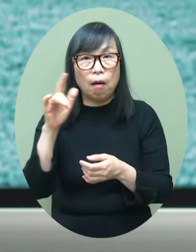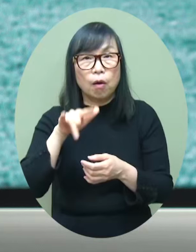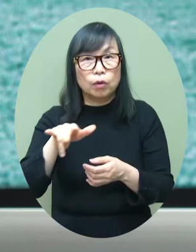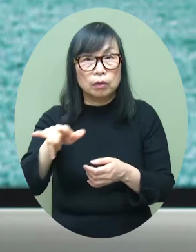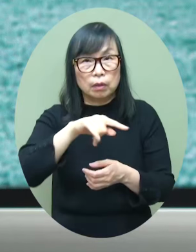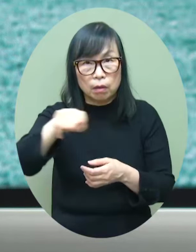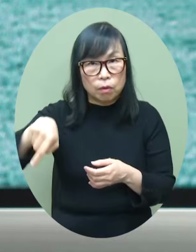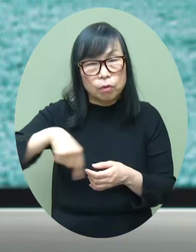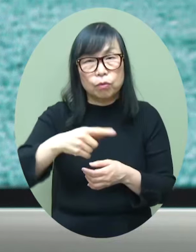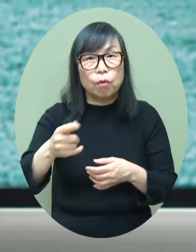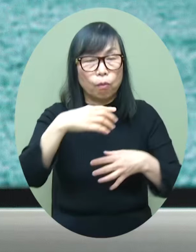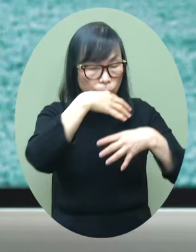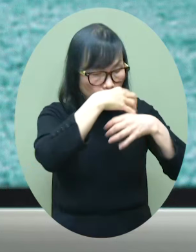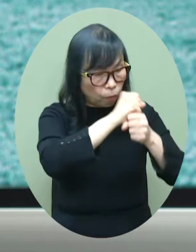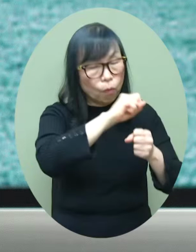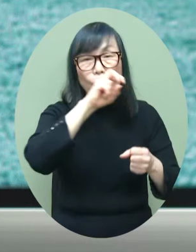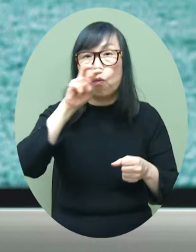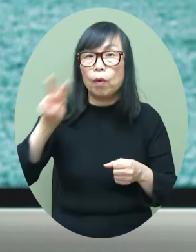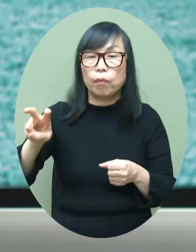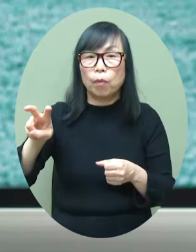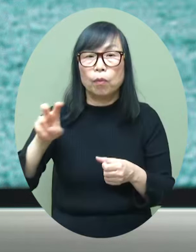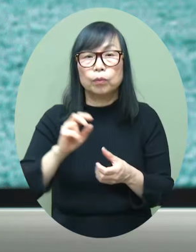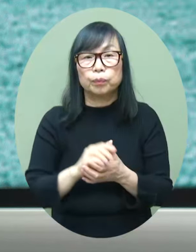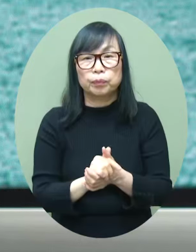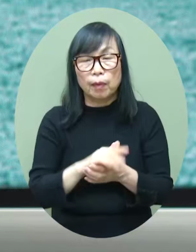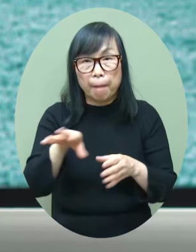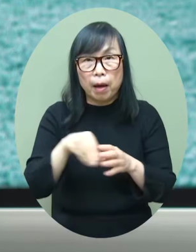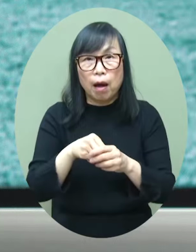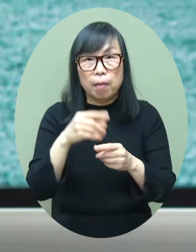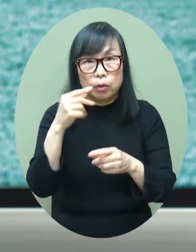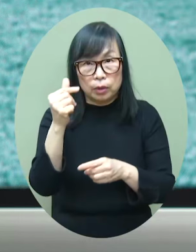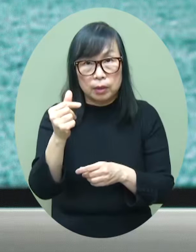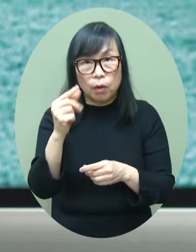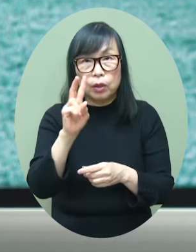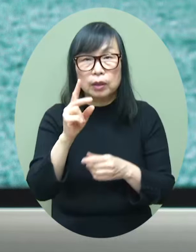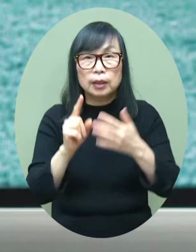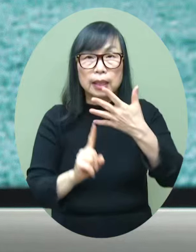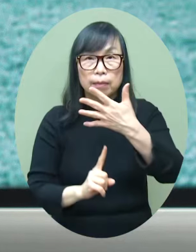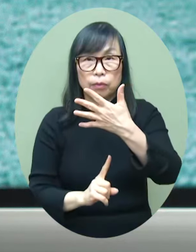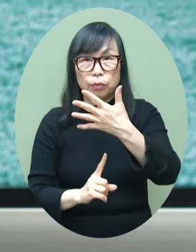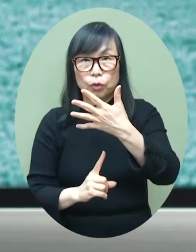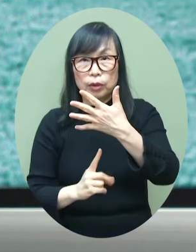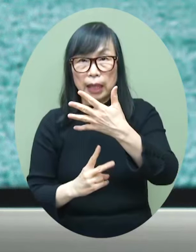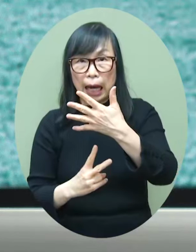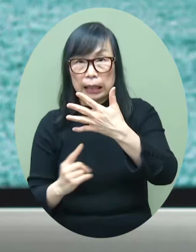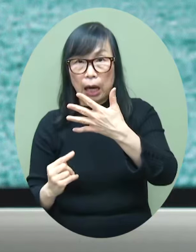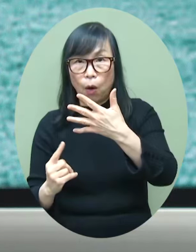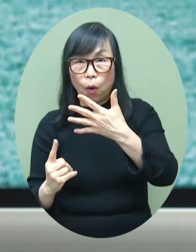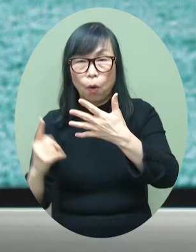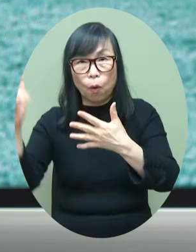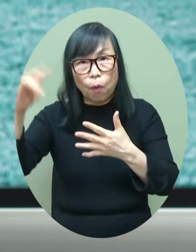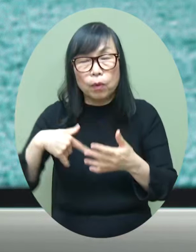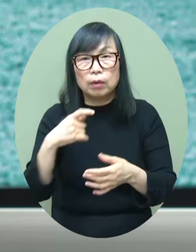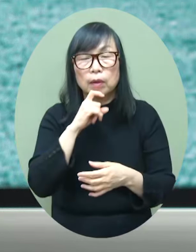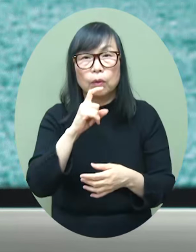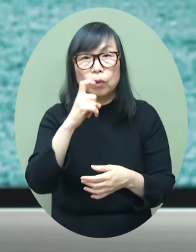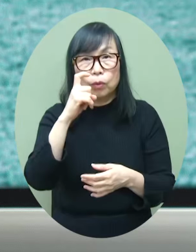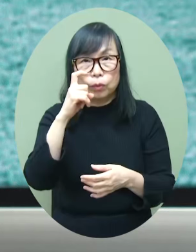場嘅樣本揾到嘅個案啦。咁包括係10宗係21號抵港人士啦，同埋9宗